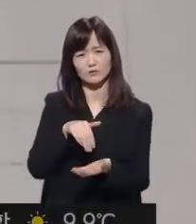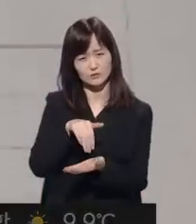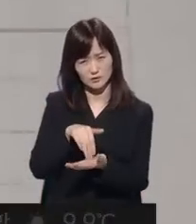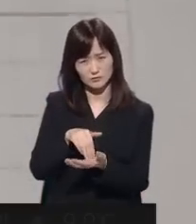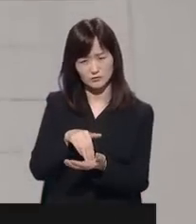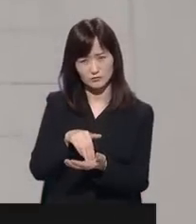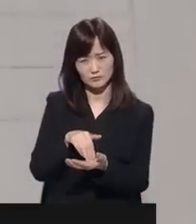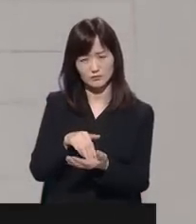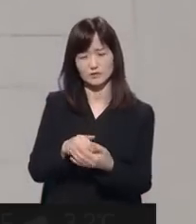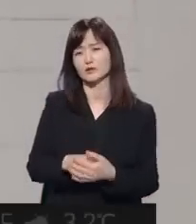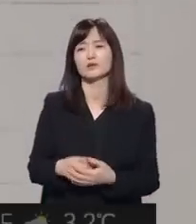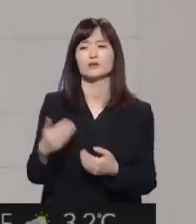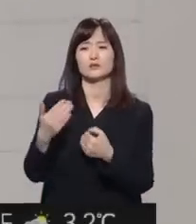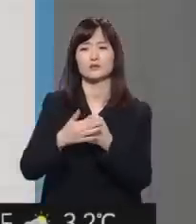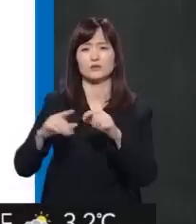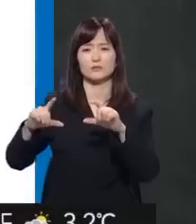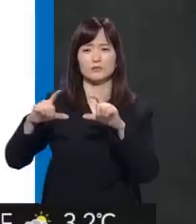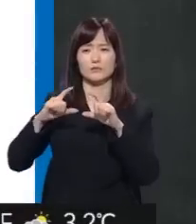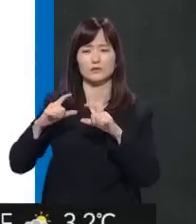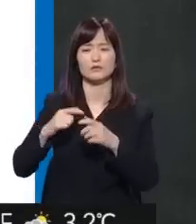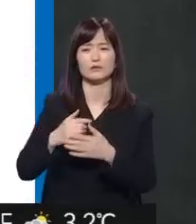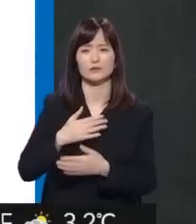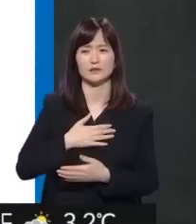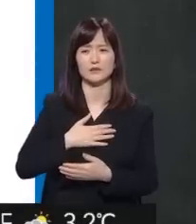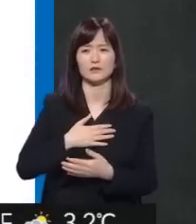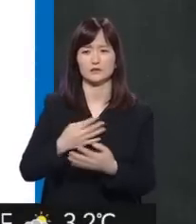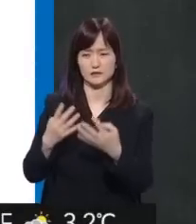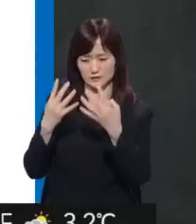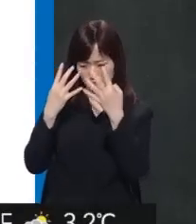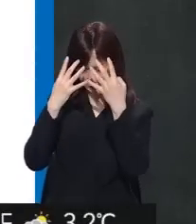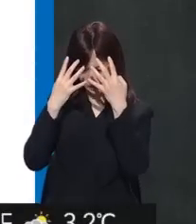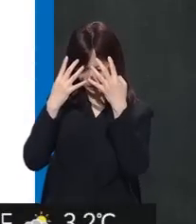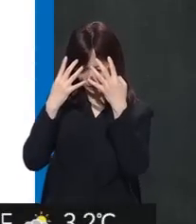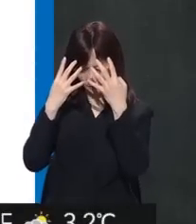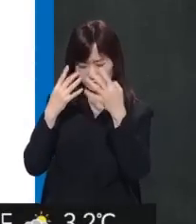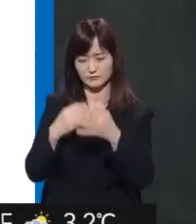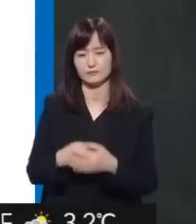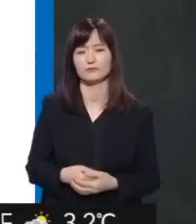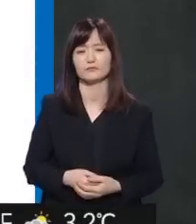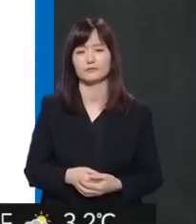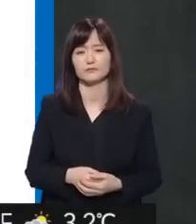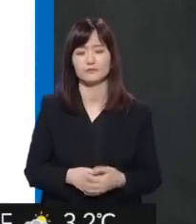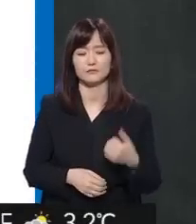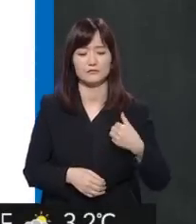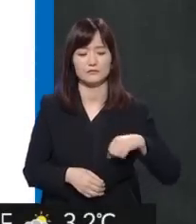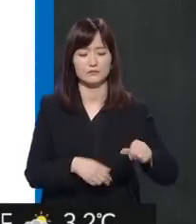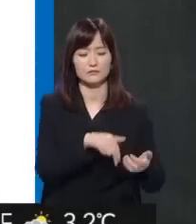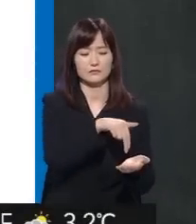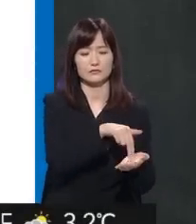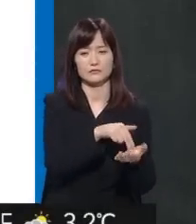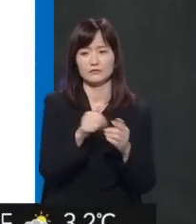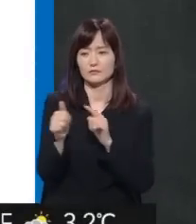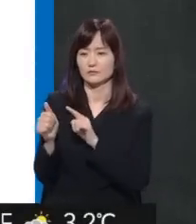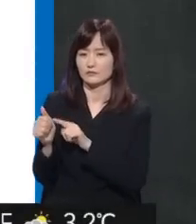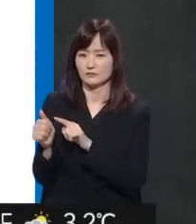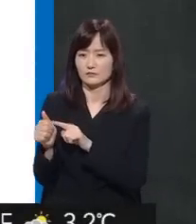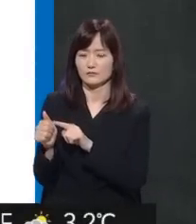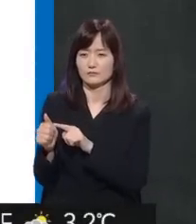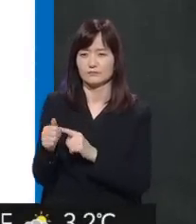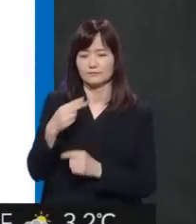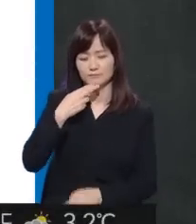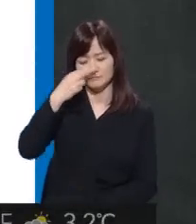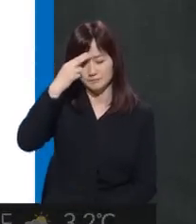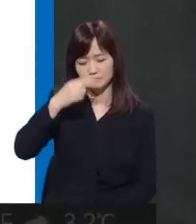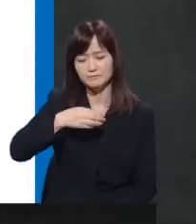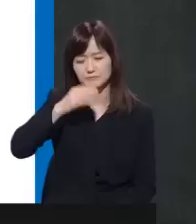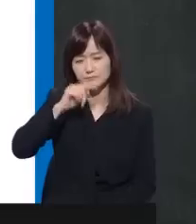나는 진역을 살겠다라고 이야기를 했다라고 합니다 아마 그 아들의 입장에서는이 사람이 가해자가 음주